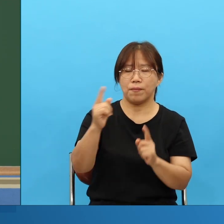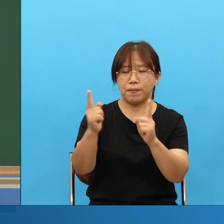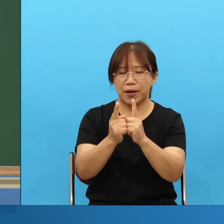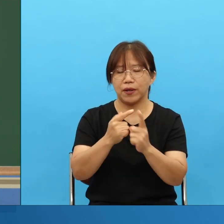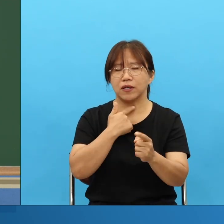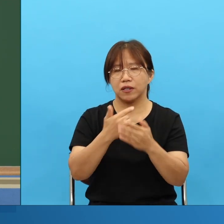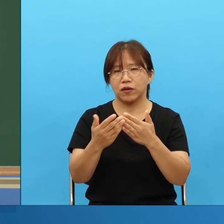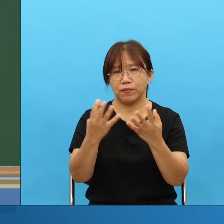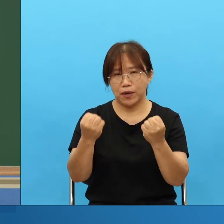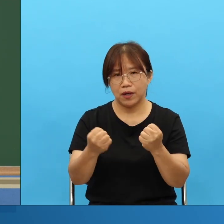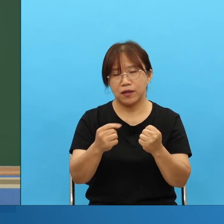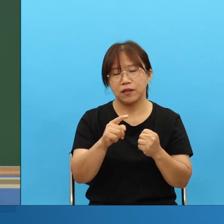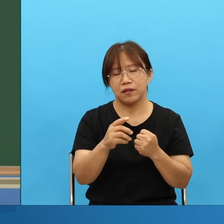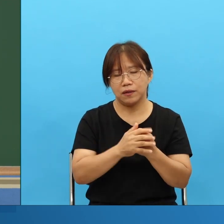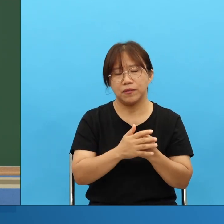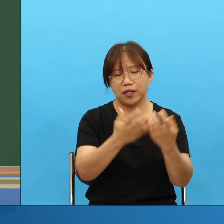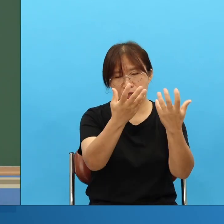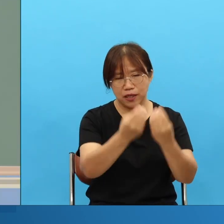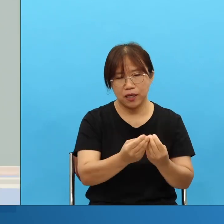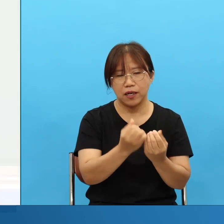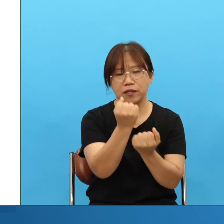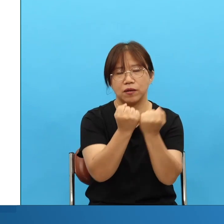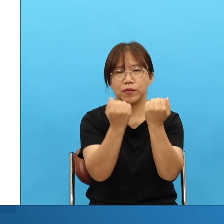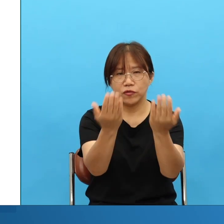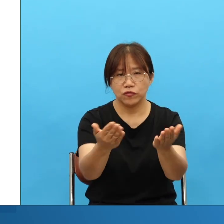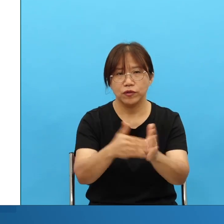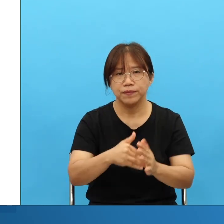조금 설명을 드렸습니다. 다음